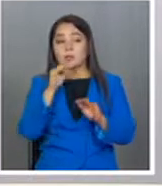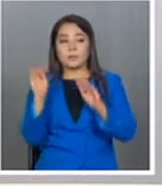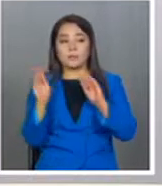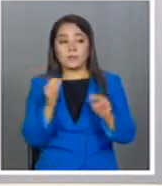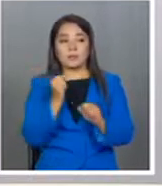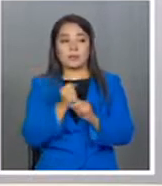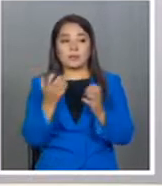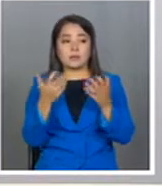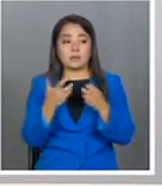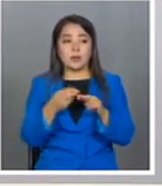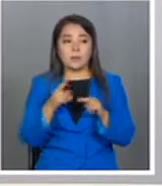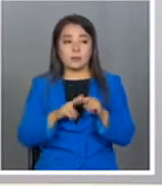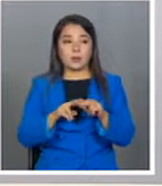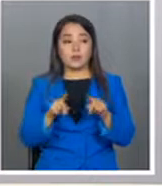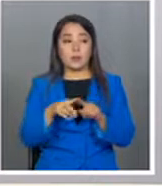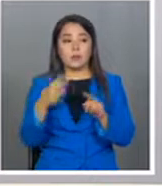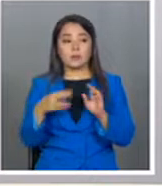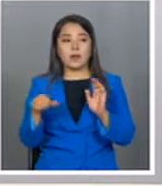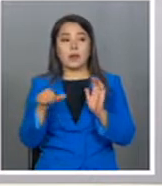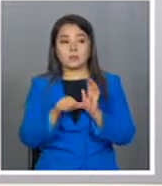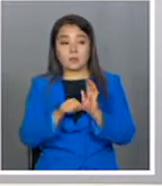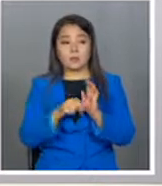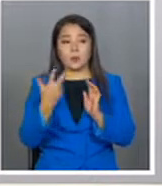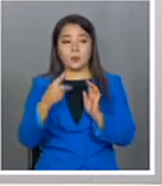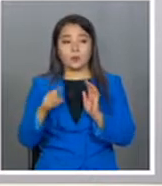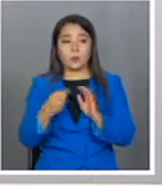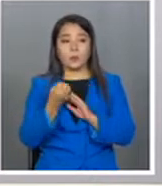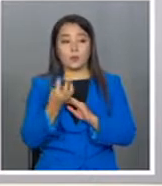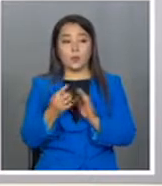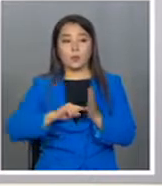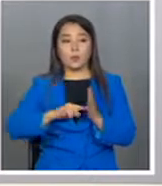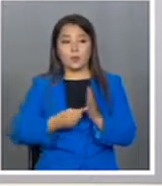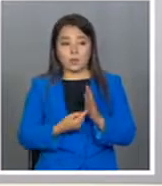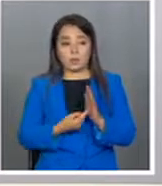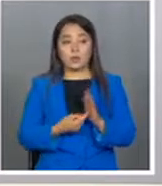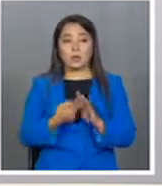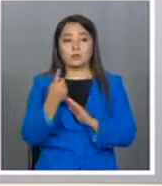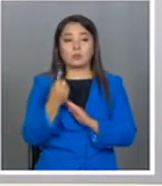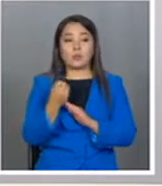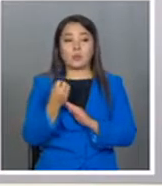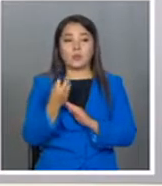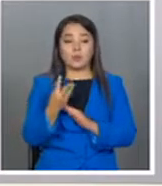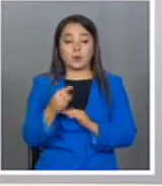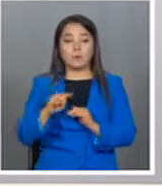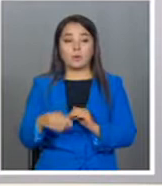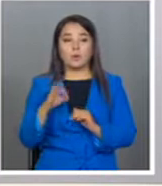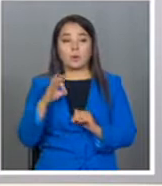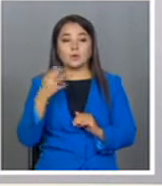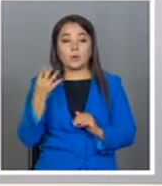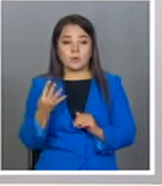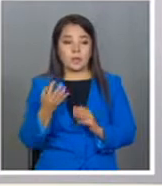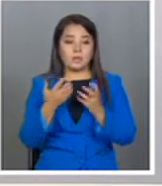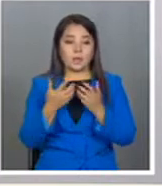тең. Сонда біз осы 36-ны 3,14-ке көбейтіп, 113,14 деген сан аламыз.